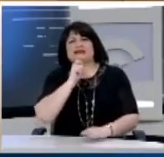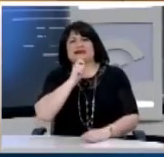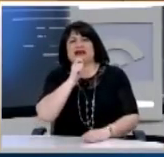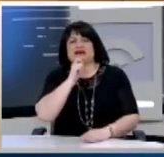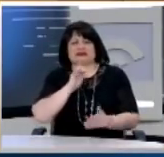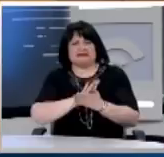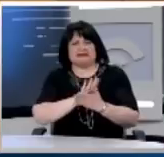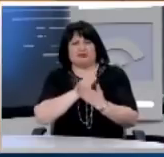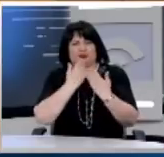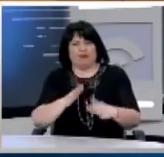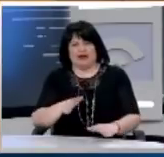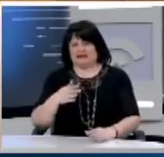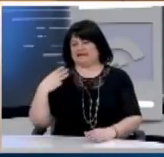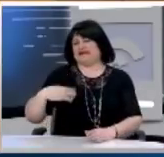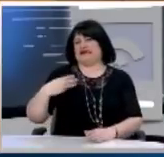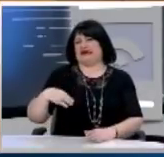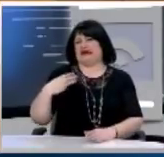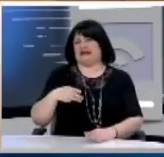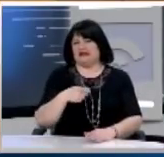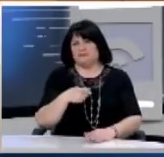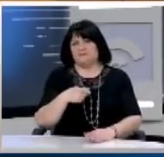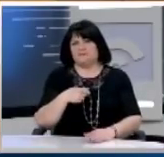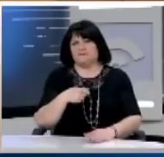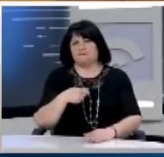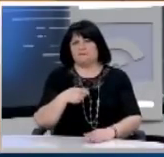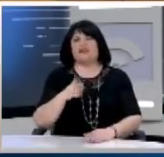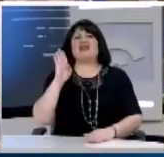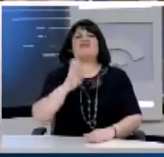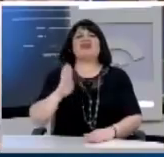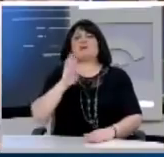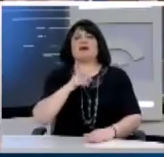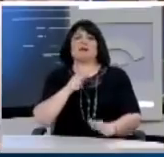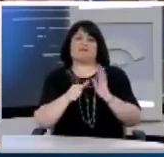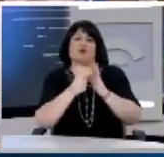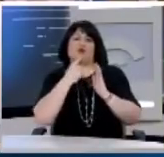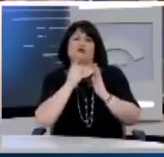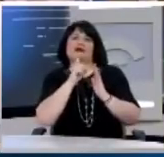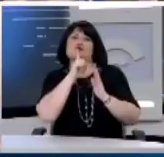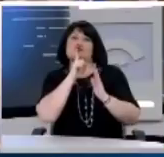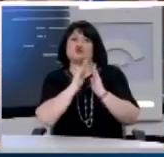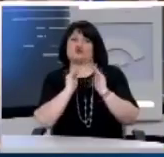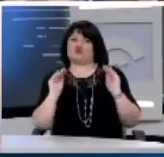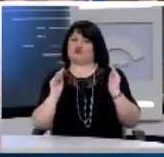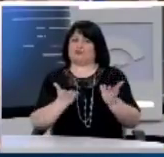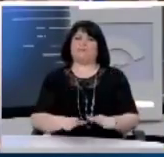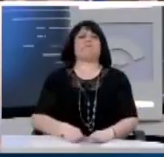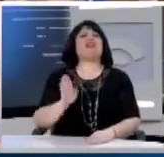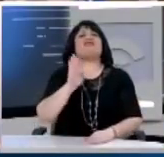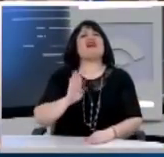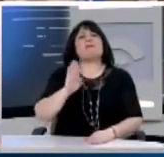τύπου την Τρίτη, ο Μάνφρεντ Βέμπερ... Κάντε λίγο ησυχία, παρακαλώ. Ο Μάνφρεντ